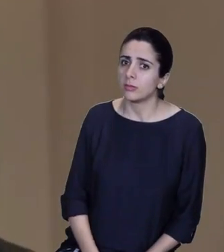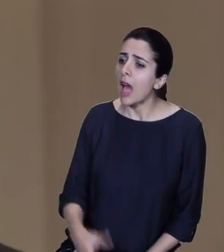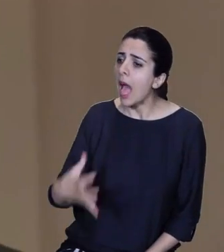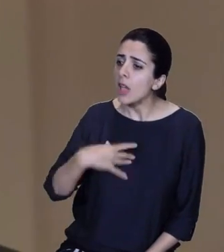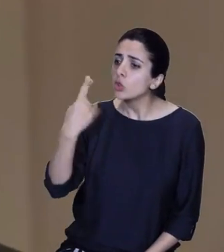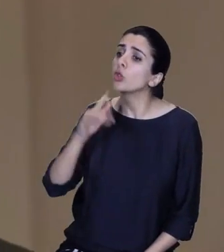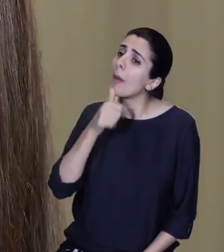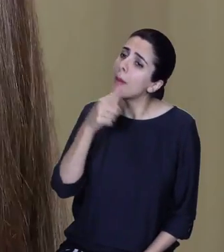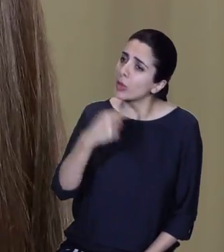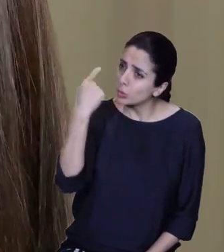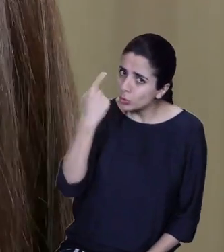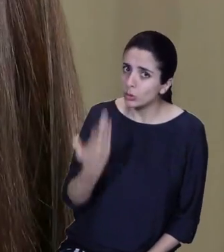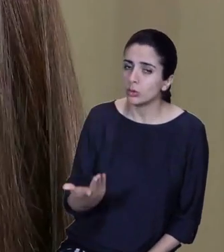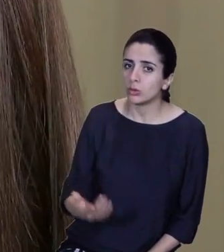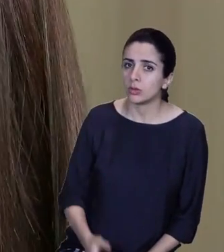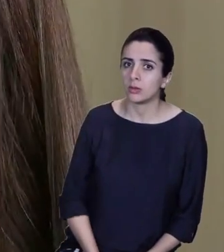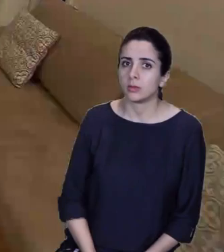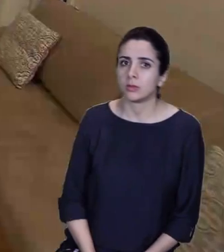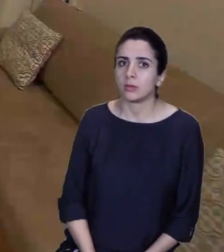Kendini düşünmüyorsun bari babanı düşün.